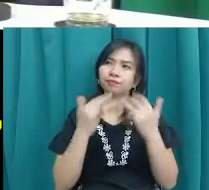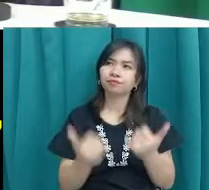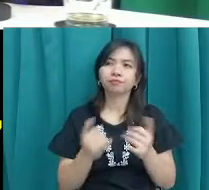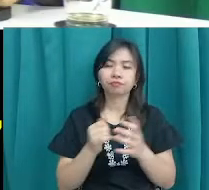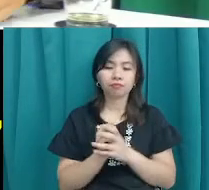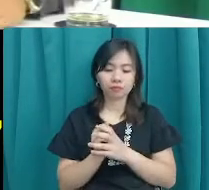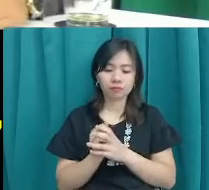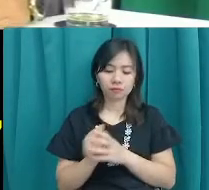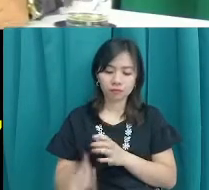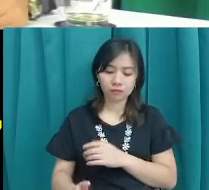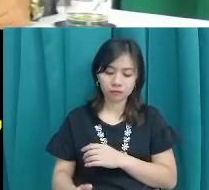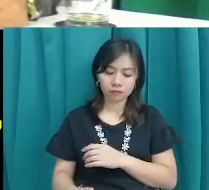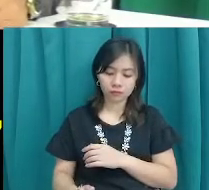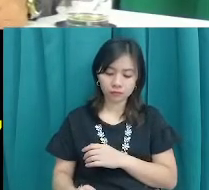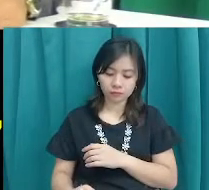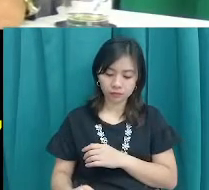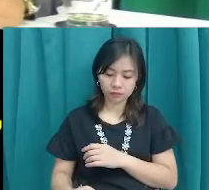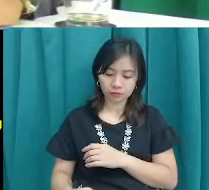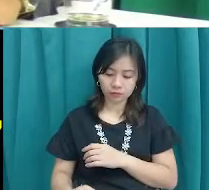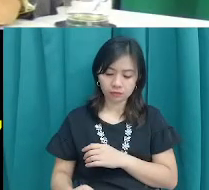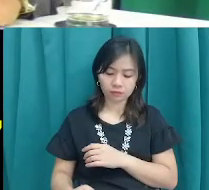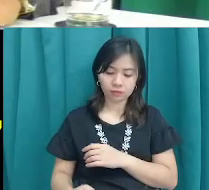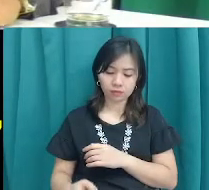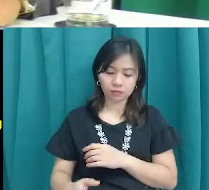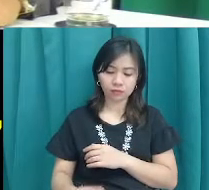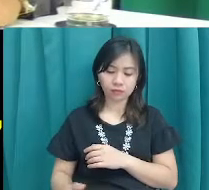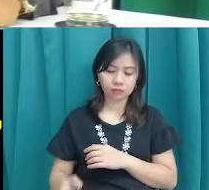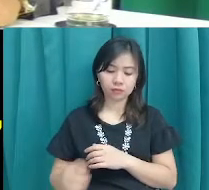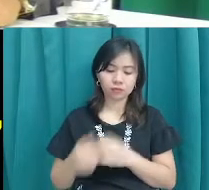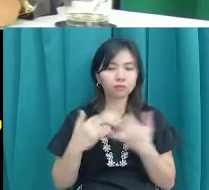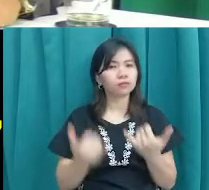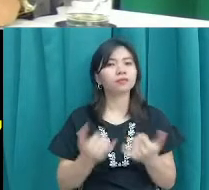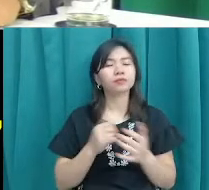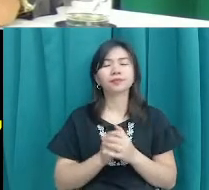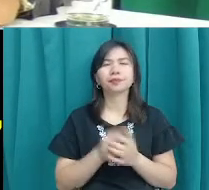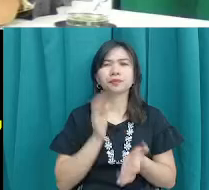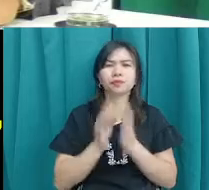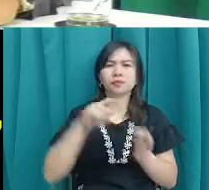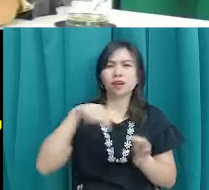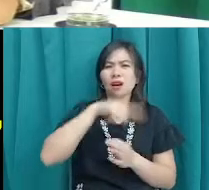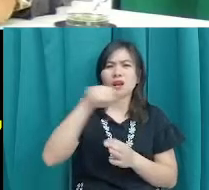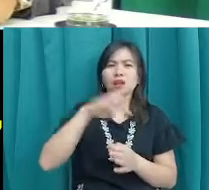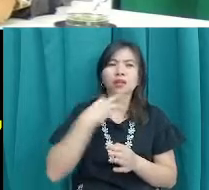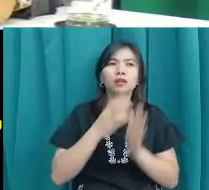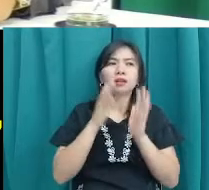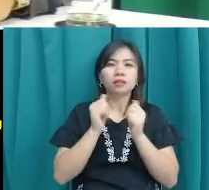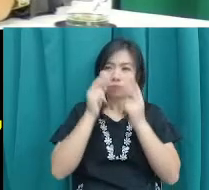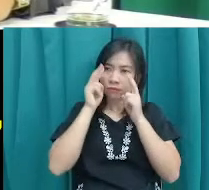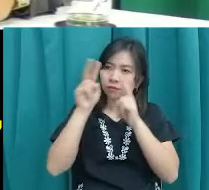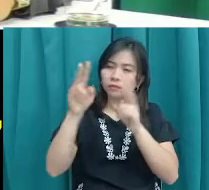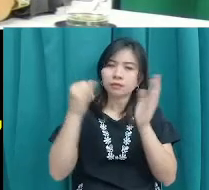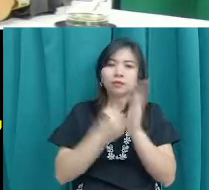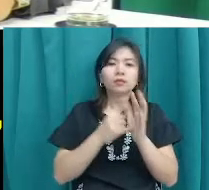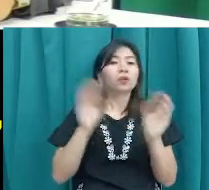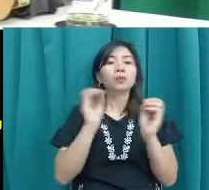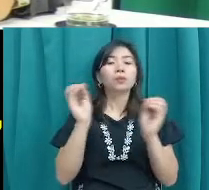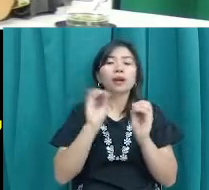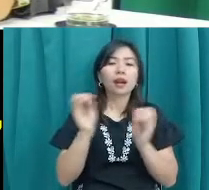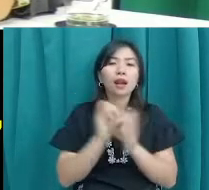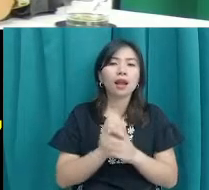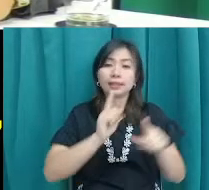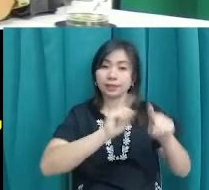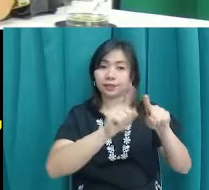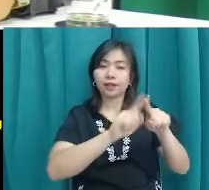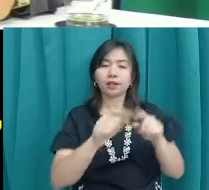Master. You see? Now, ibig sabihin ko, titingnan natin, halos wala namang pinagkaiba yan. You see? But